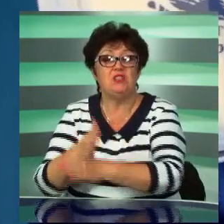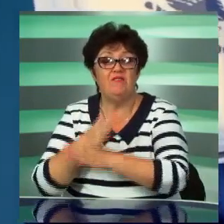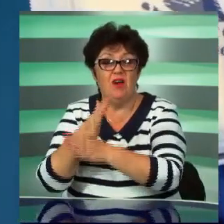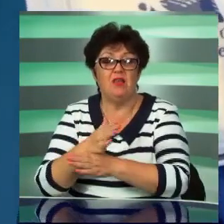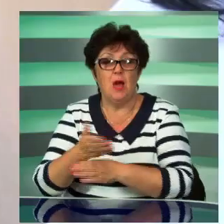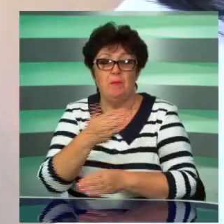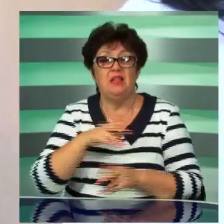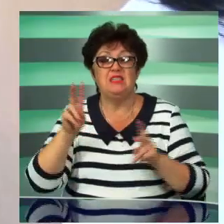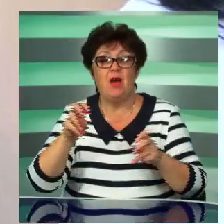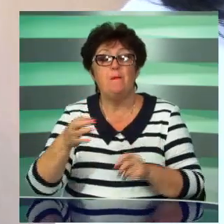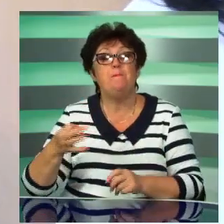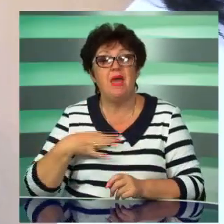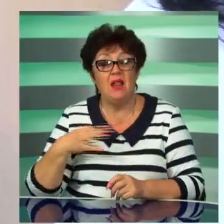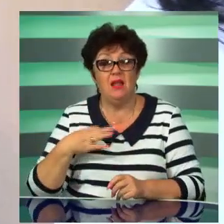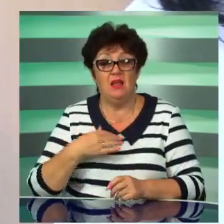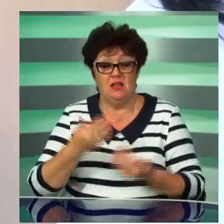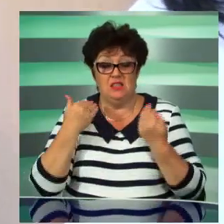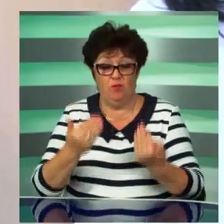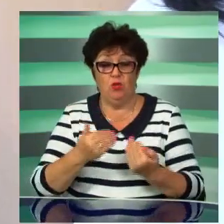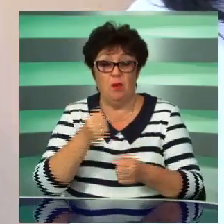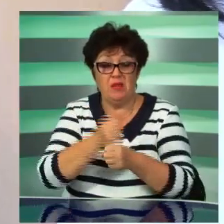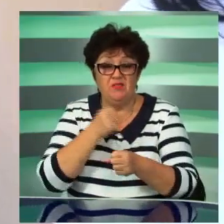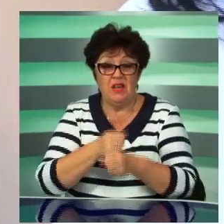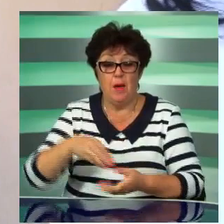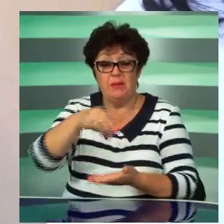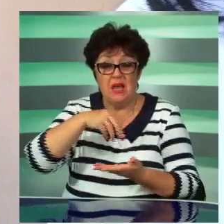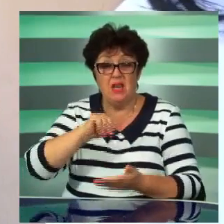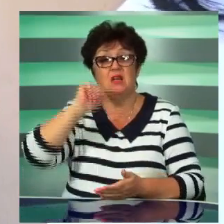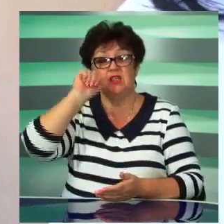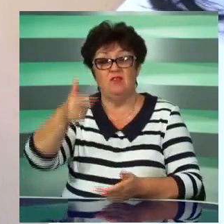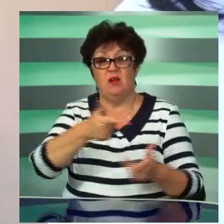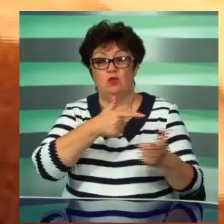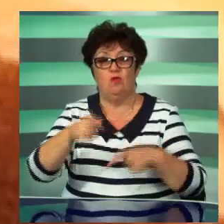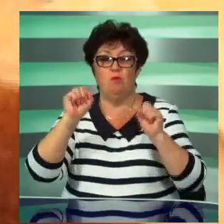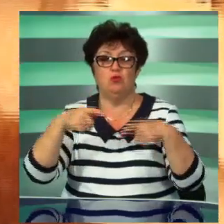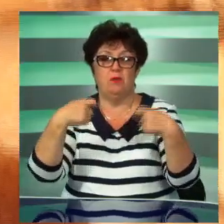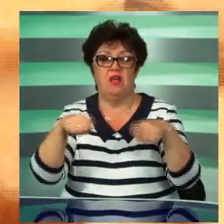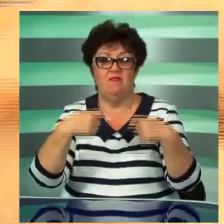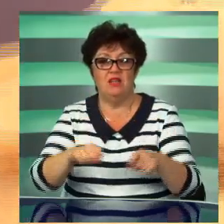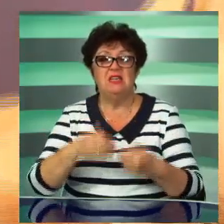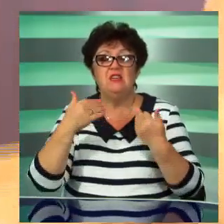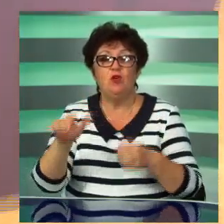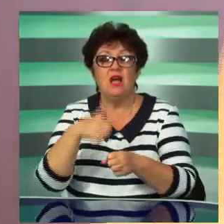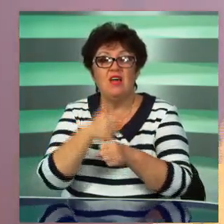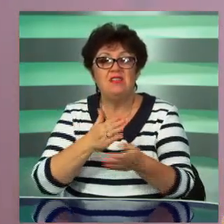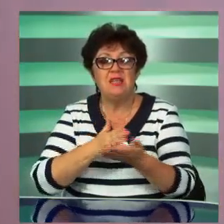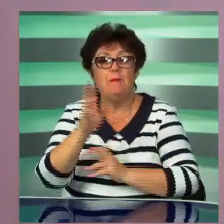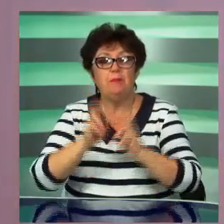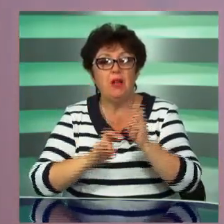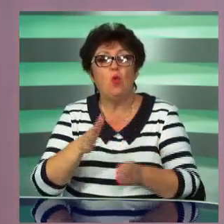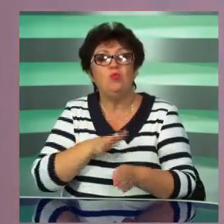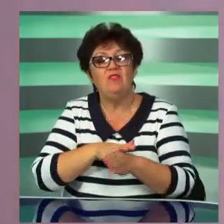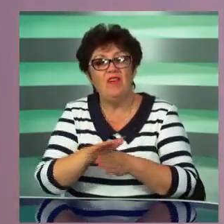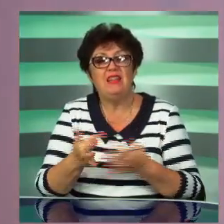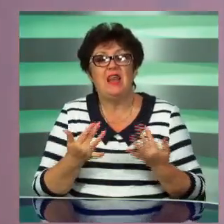их называем белые. Эти произвели вот сегодня, да, посолили, завтра мы можем продавать. Сегодня главные цели предприятия –